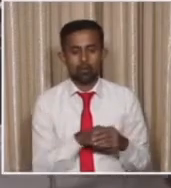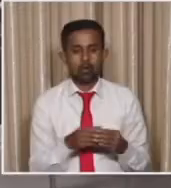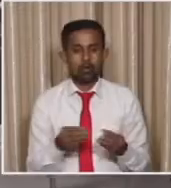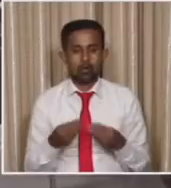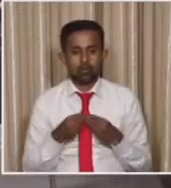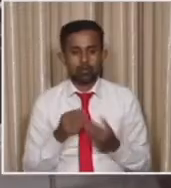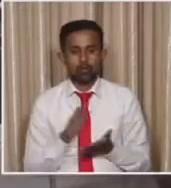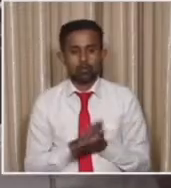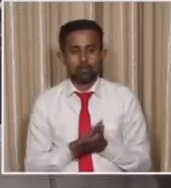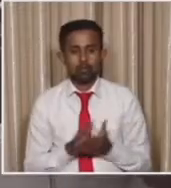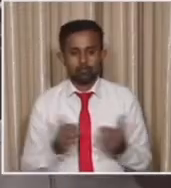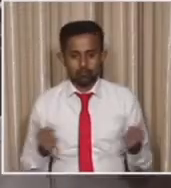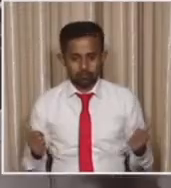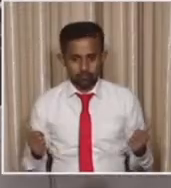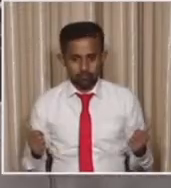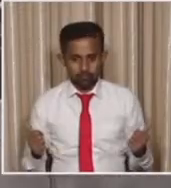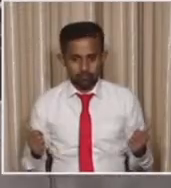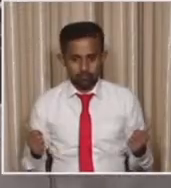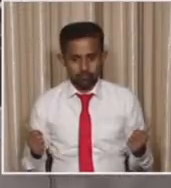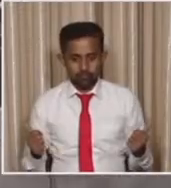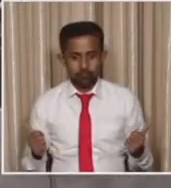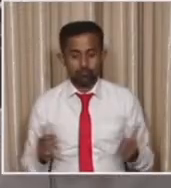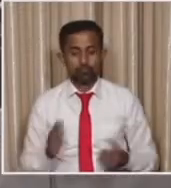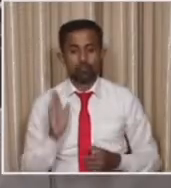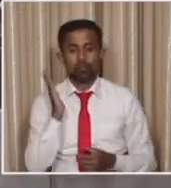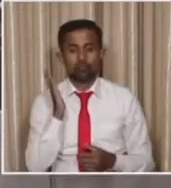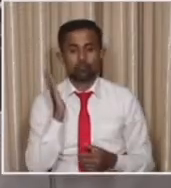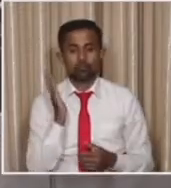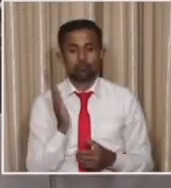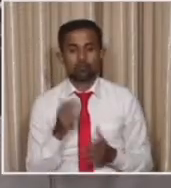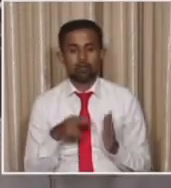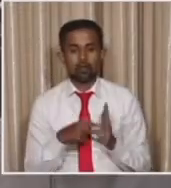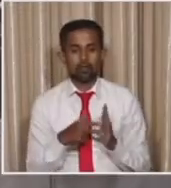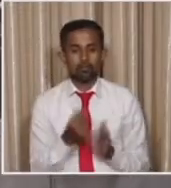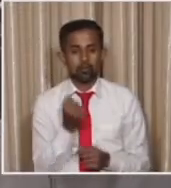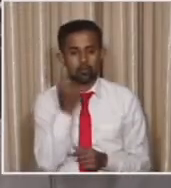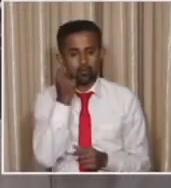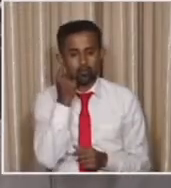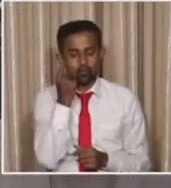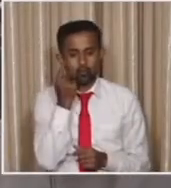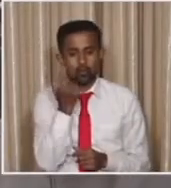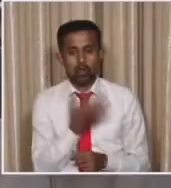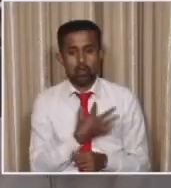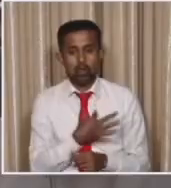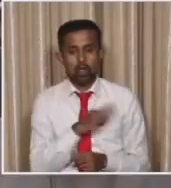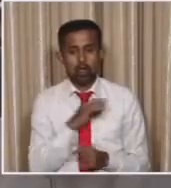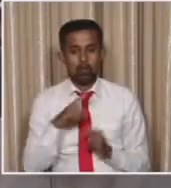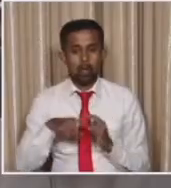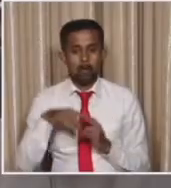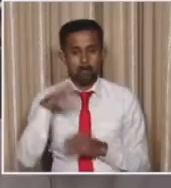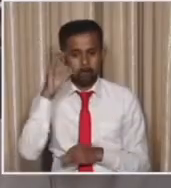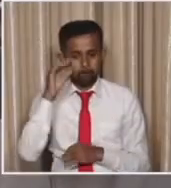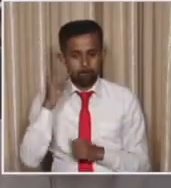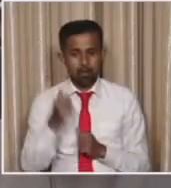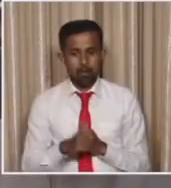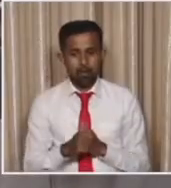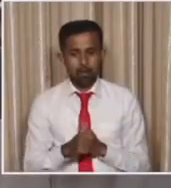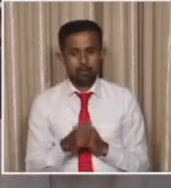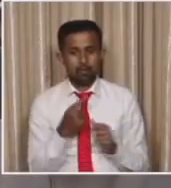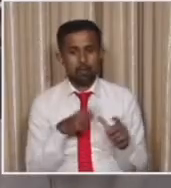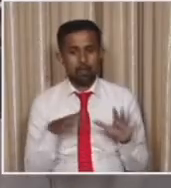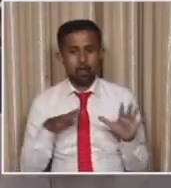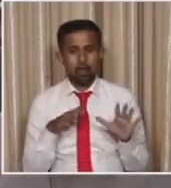magili pada satu dua nama. Viseshem, ayve yojana wale mahavihar visvidya alayak pitu mesandahat,